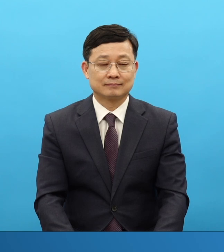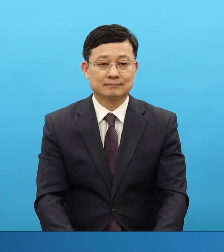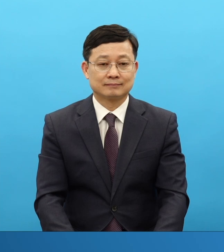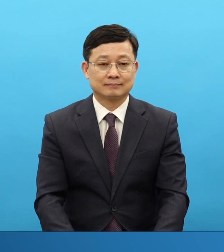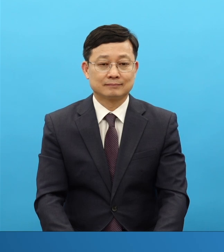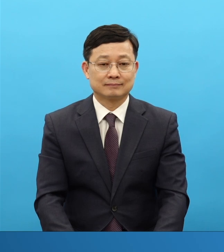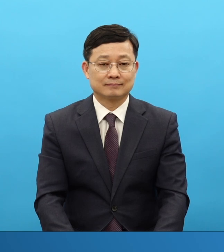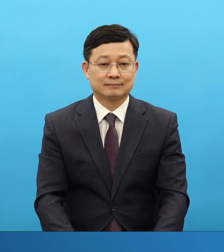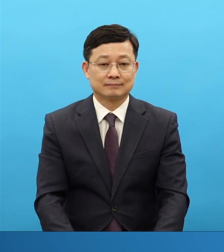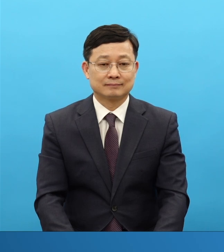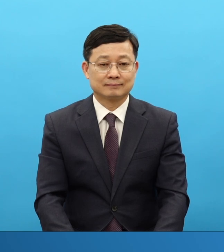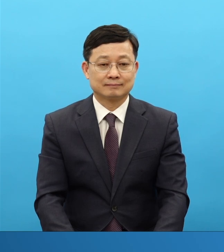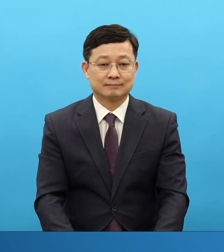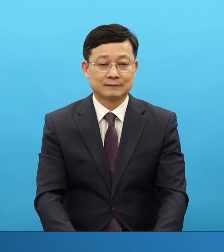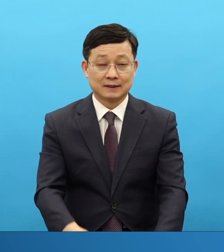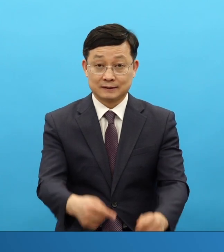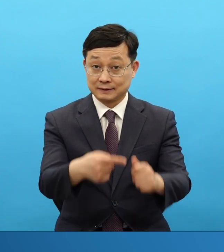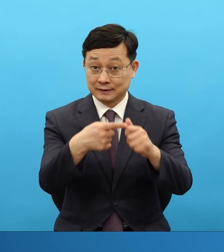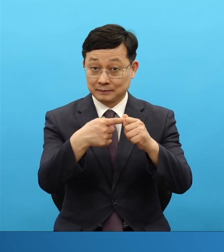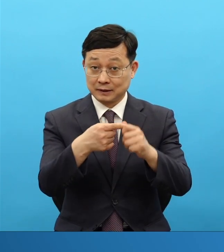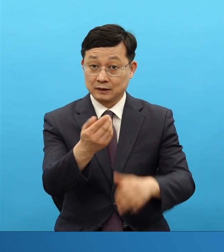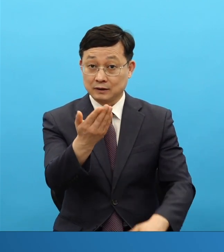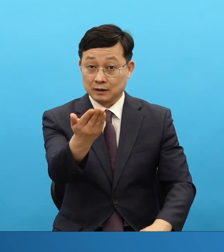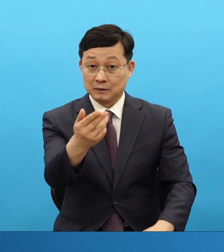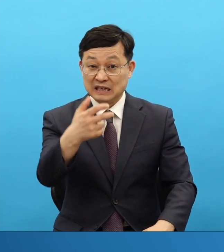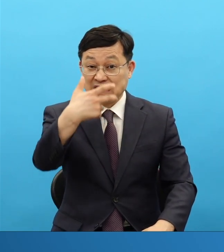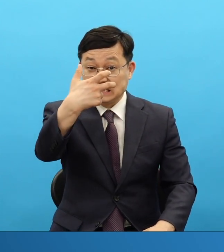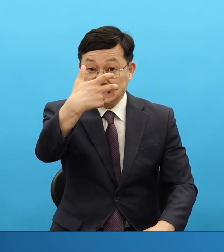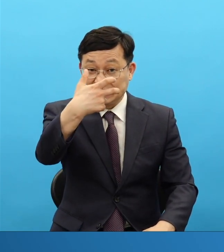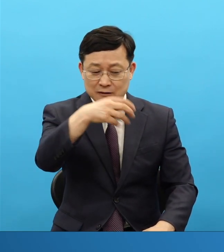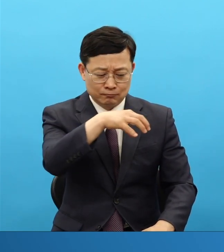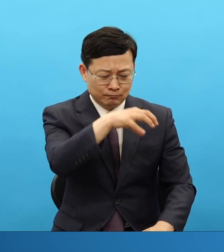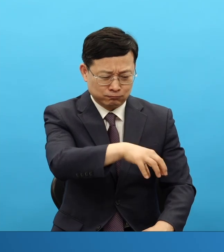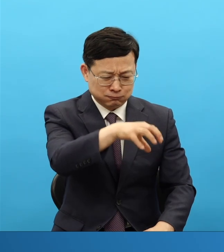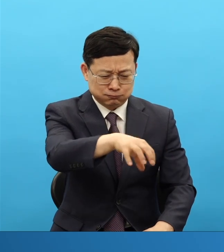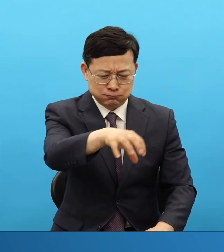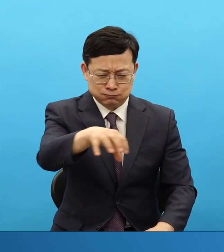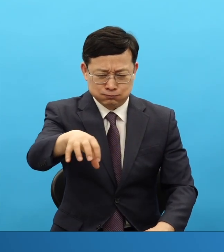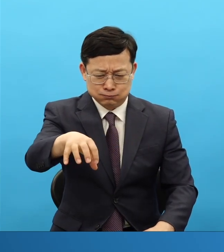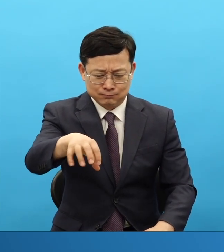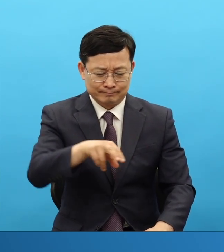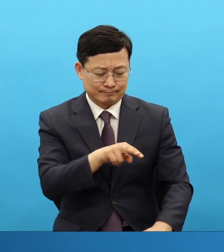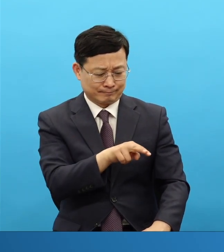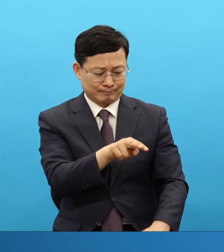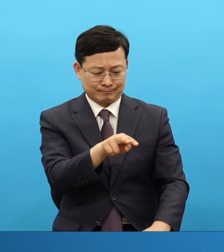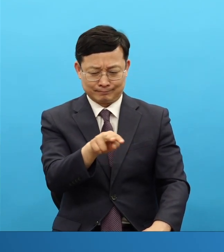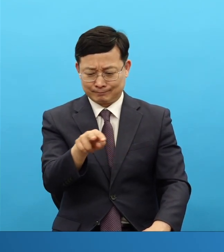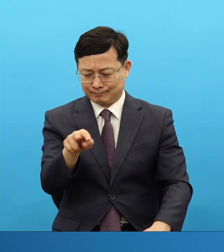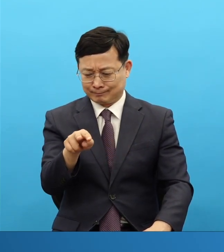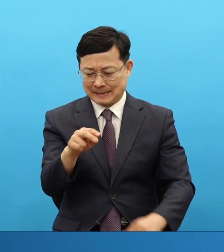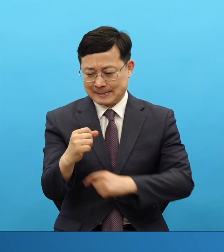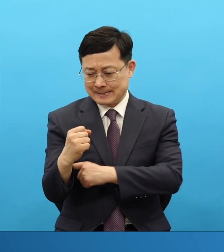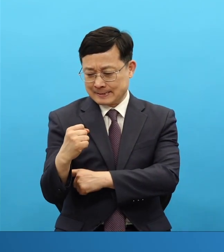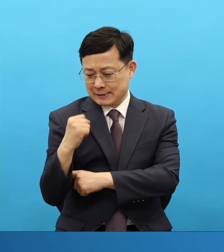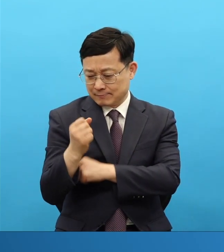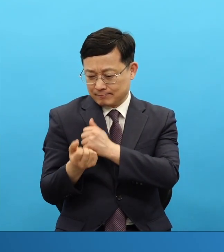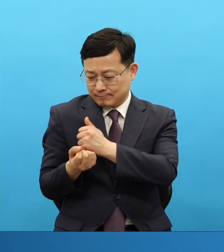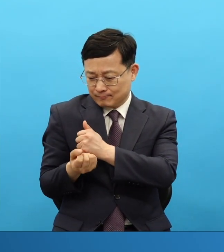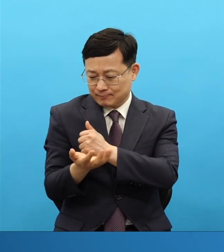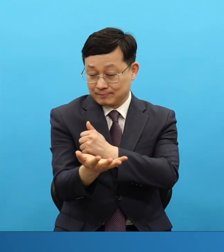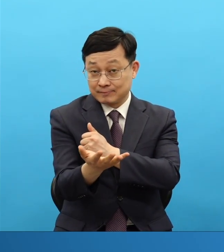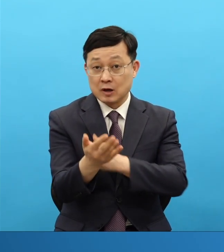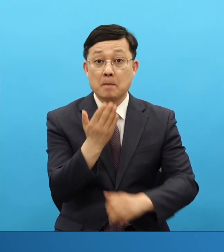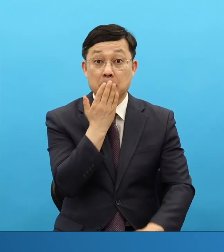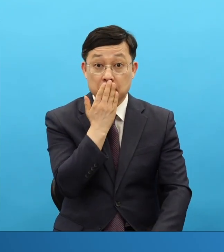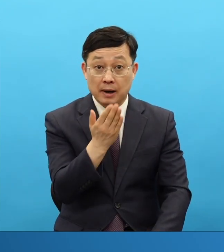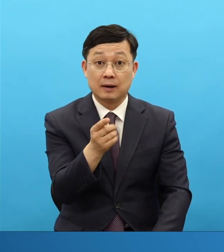70 지역에 영향을 줄 수 있다는 That 거죠. you can influence 70 regions. 이거 꼭 찾아야 됩니다. You must find